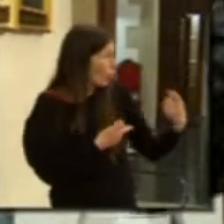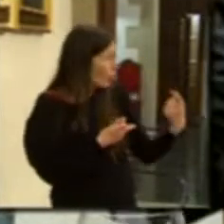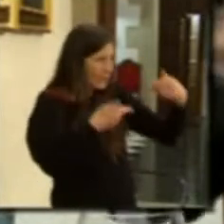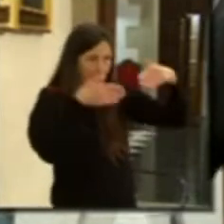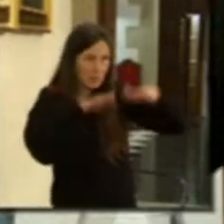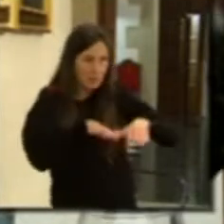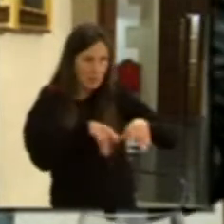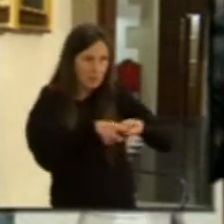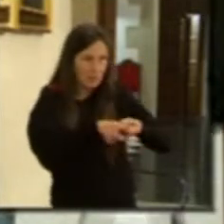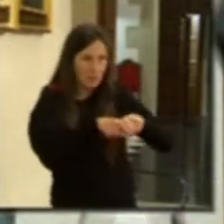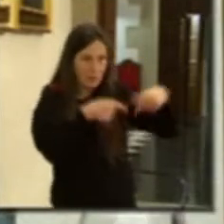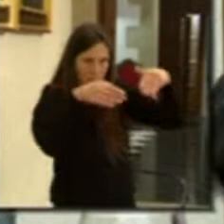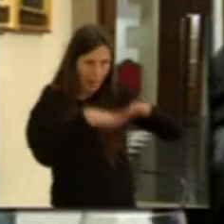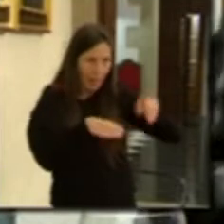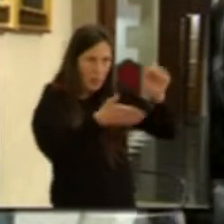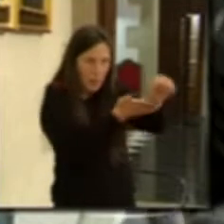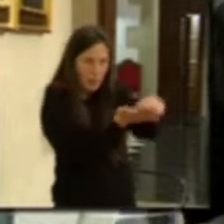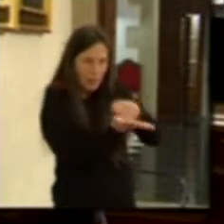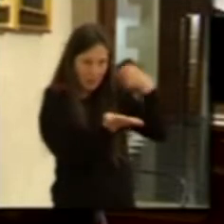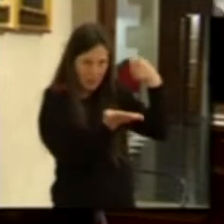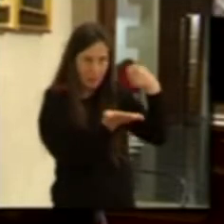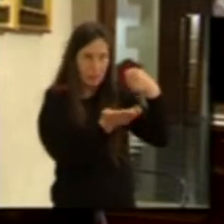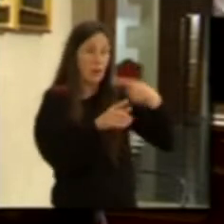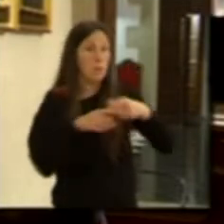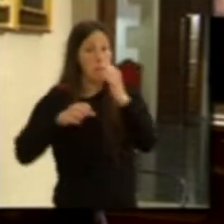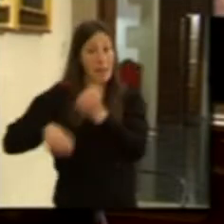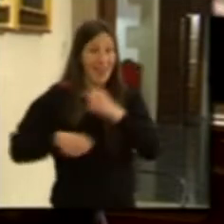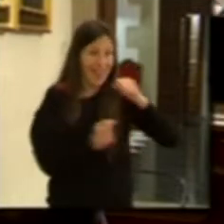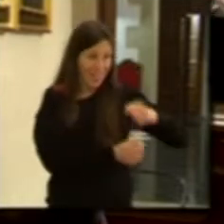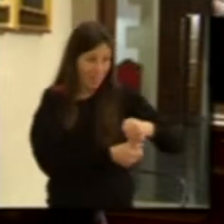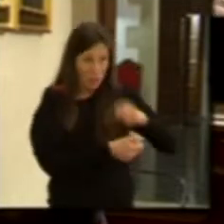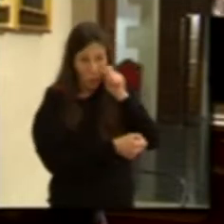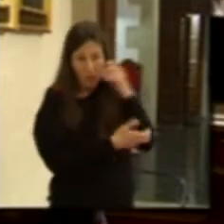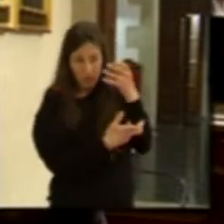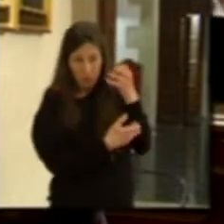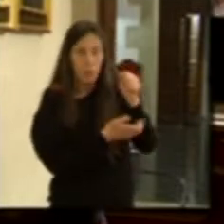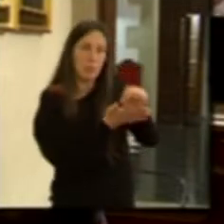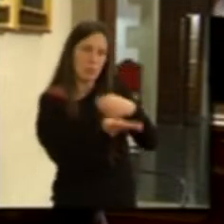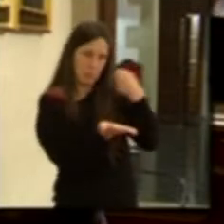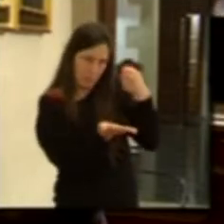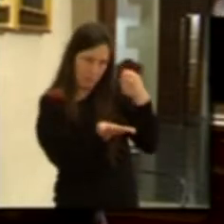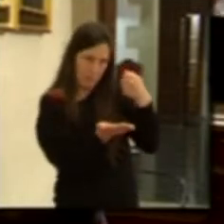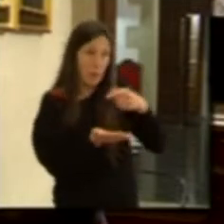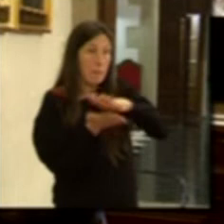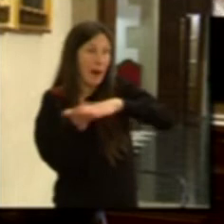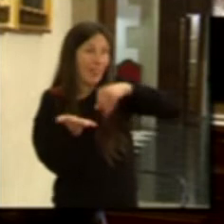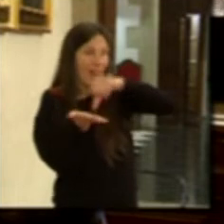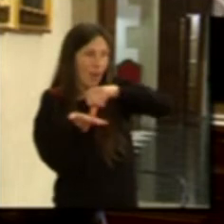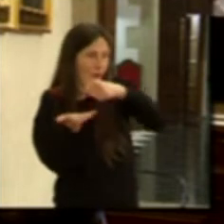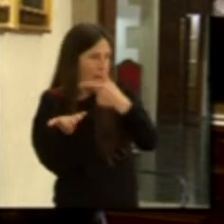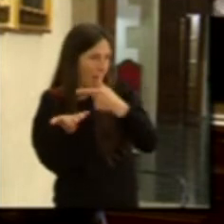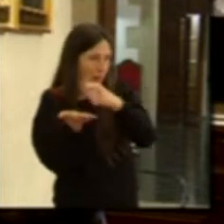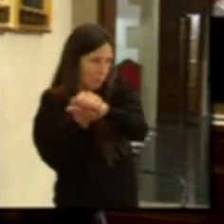global, interactiva, però sí, mira, buida. Venècia, ciutat turística, buida. Barcelona,